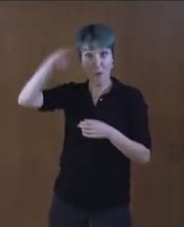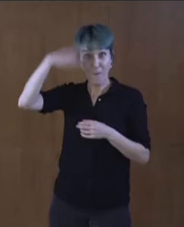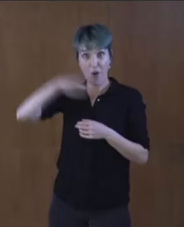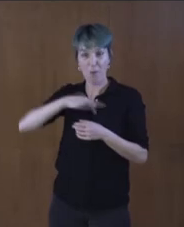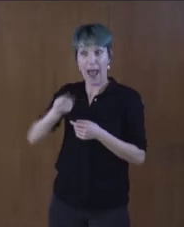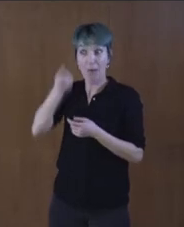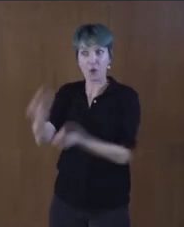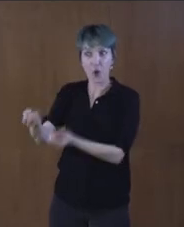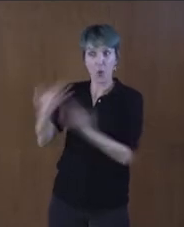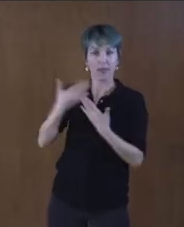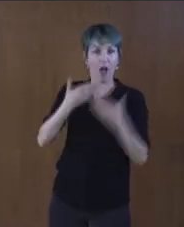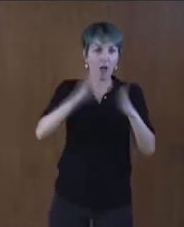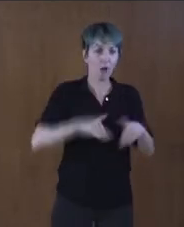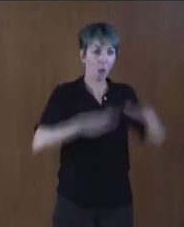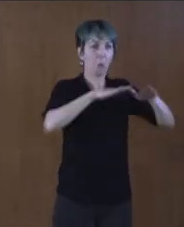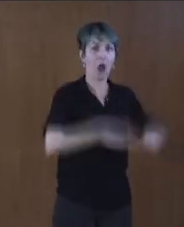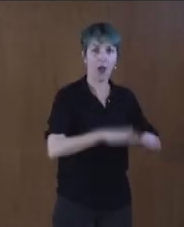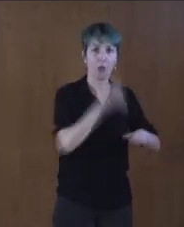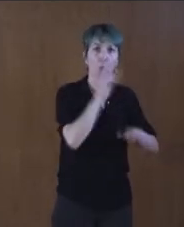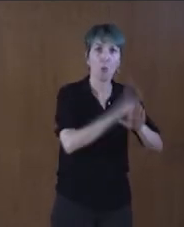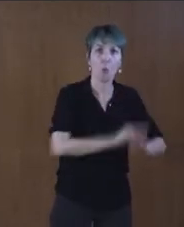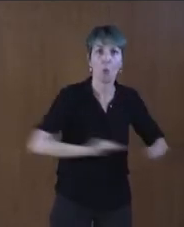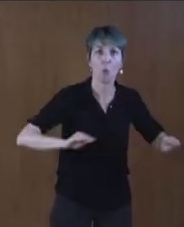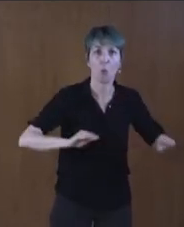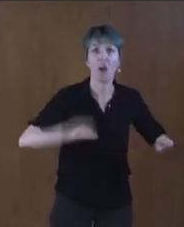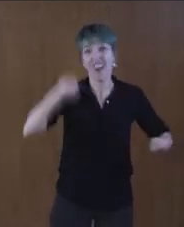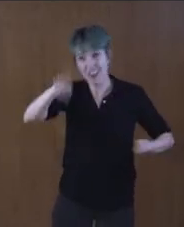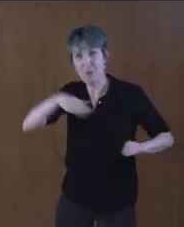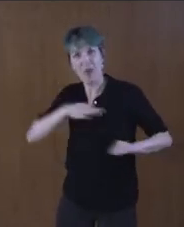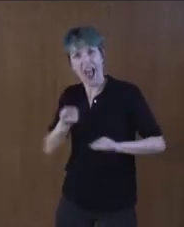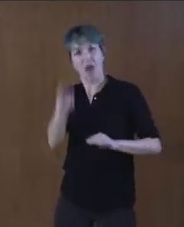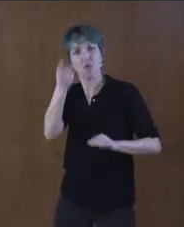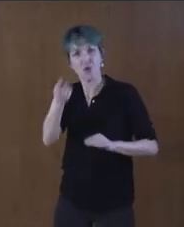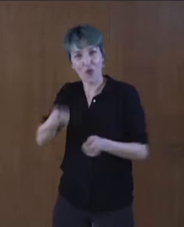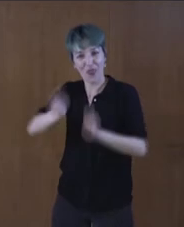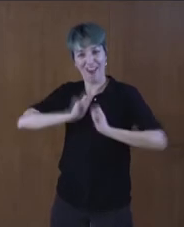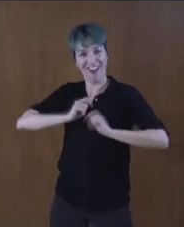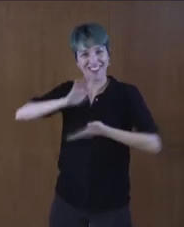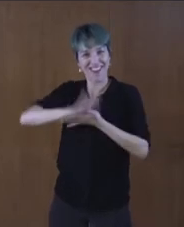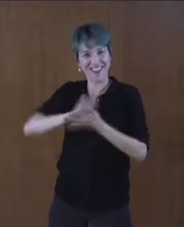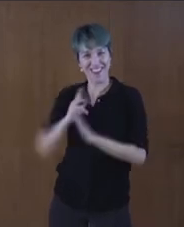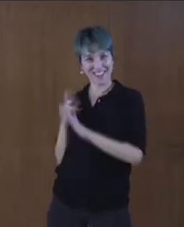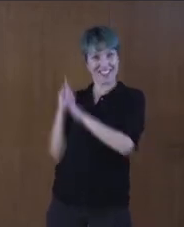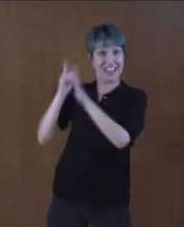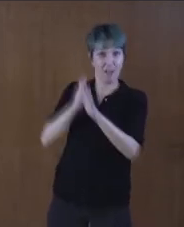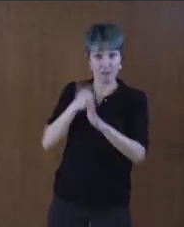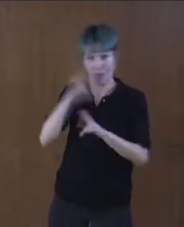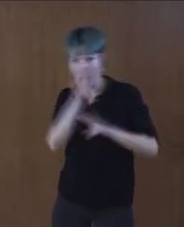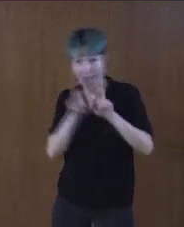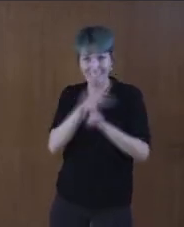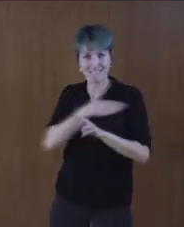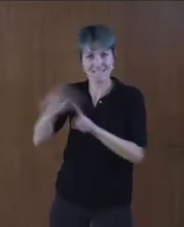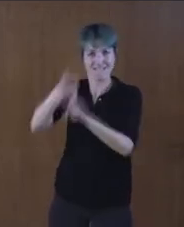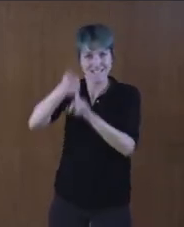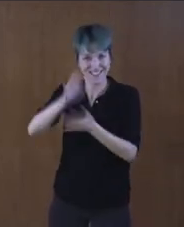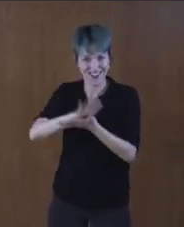potser proporcionar-me la tranquil·litat que fa més de 7 anys que busco. El meu